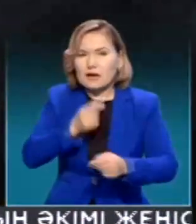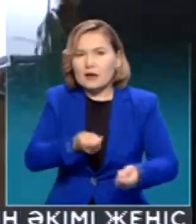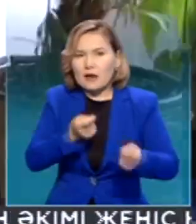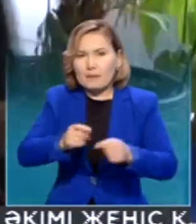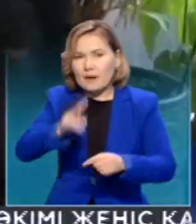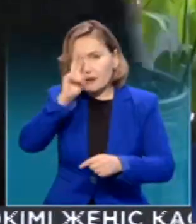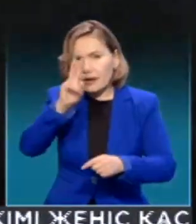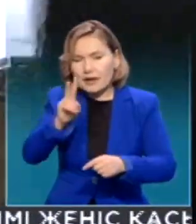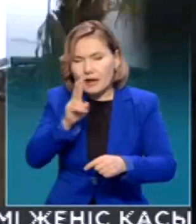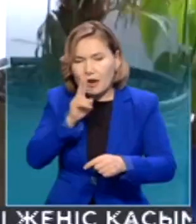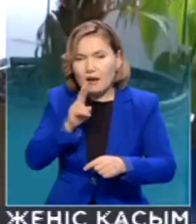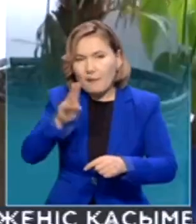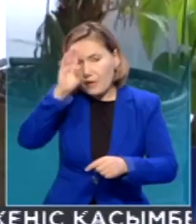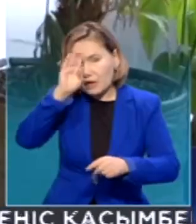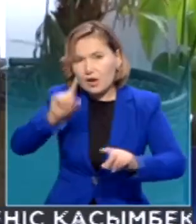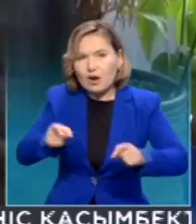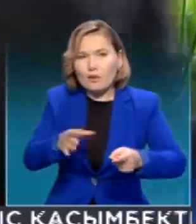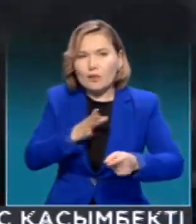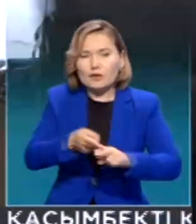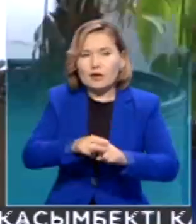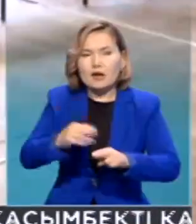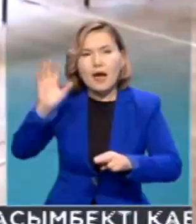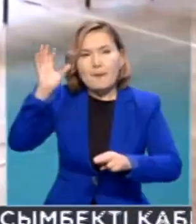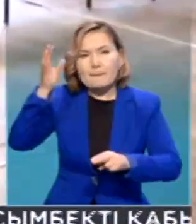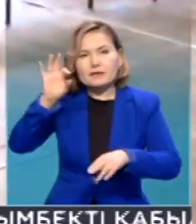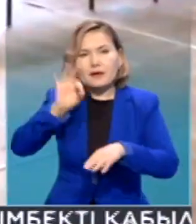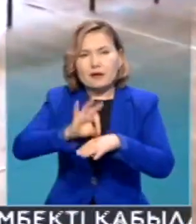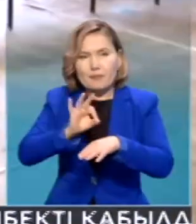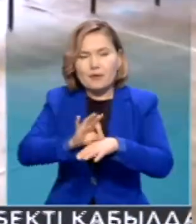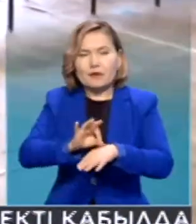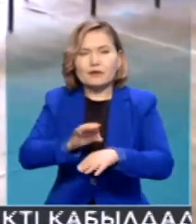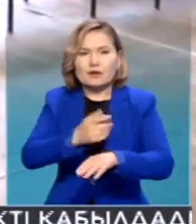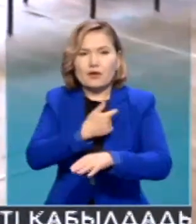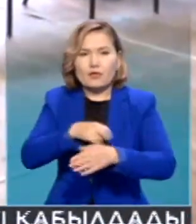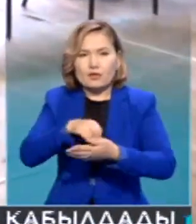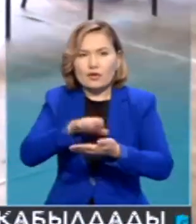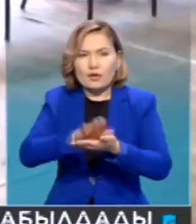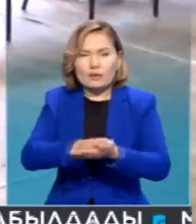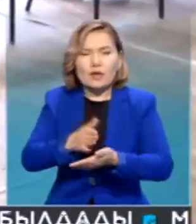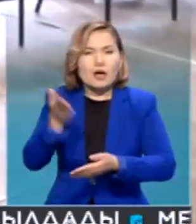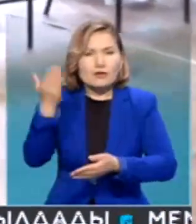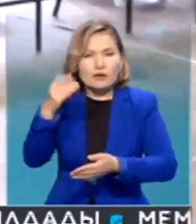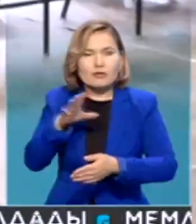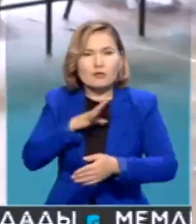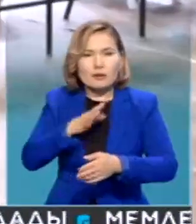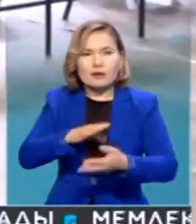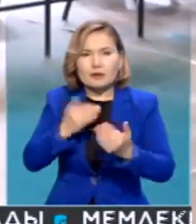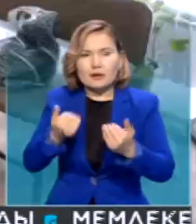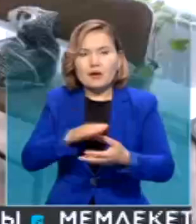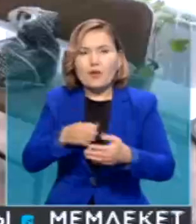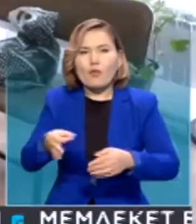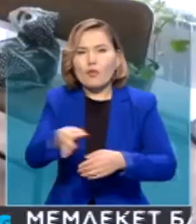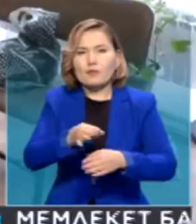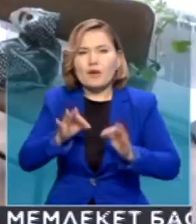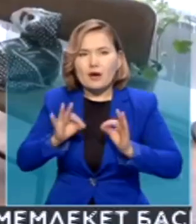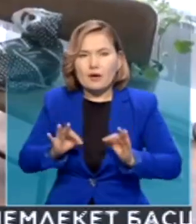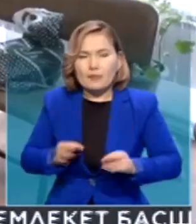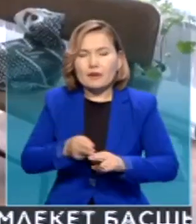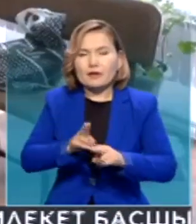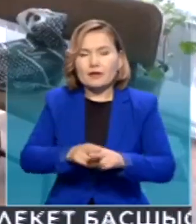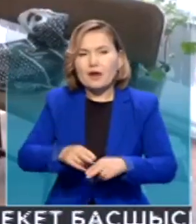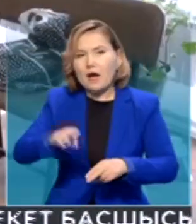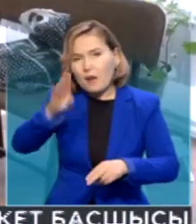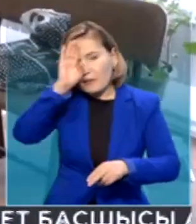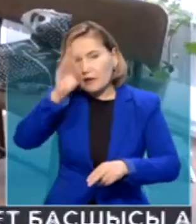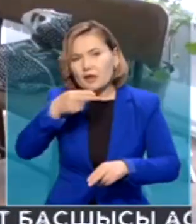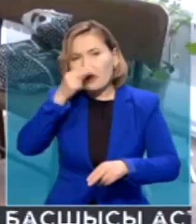айға қамауға алынды. Құзырлы органдар оның психологиялық диспансерде тіркеуде тұрғанын растады. Енді облыстық прокуратура осы қылмыстық